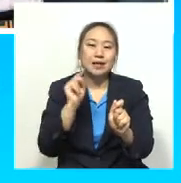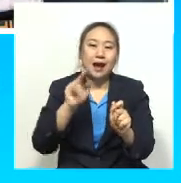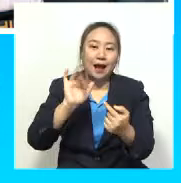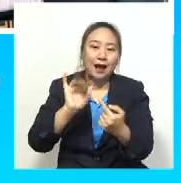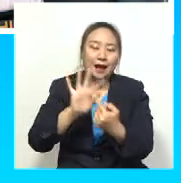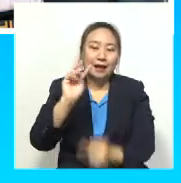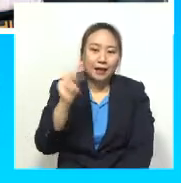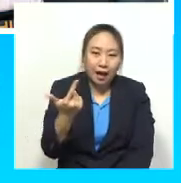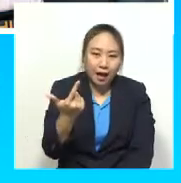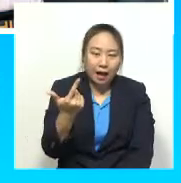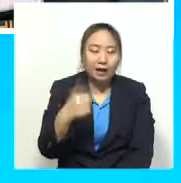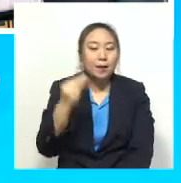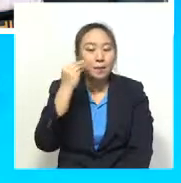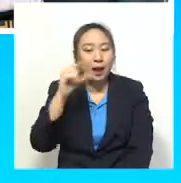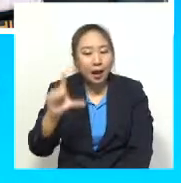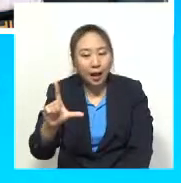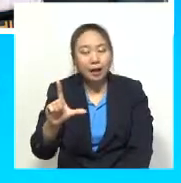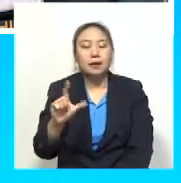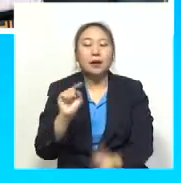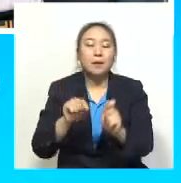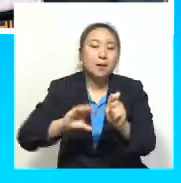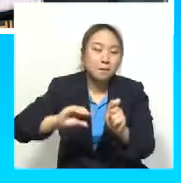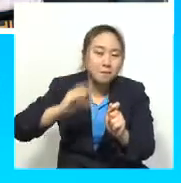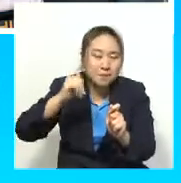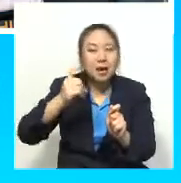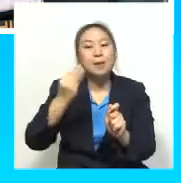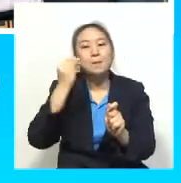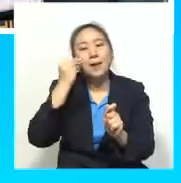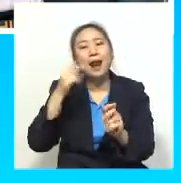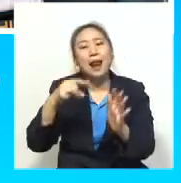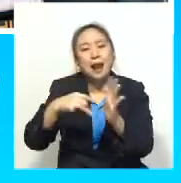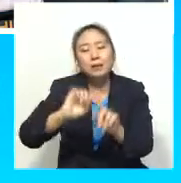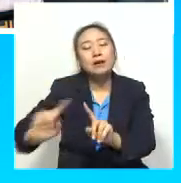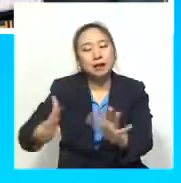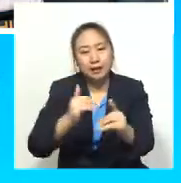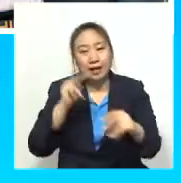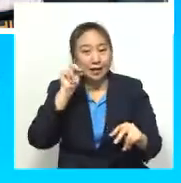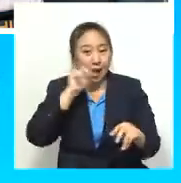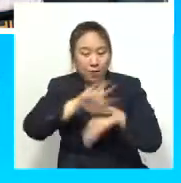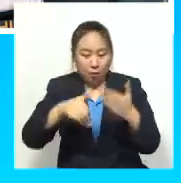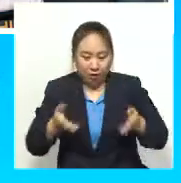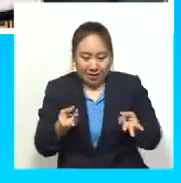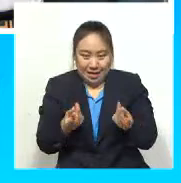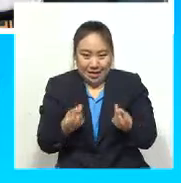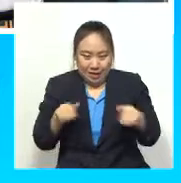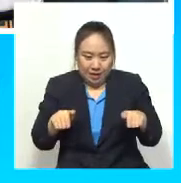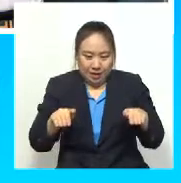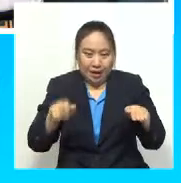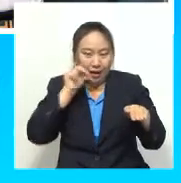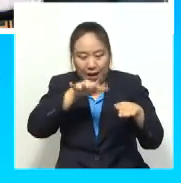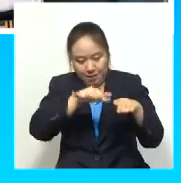ครับแล้วไปบรรเภอบ้านลาดอำเภอเมืองอำเภอบ้านแหลมระดับน้ำทุกจุดยังต่ำกว่าระดับตลิ่งนะครับผม